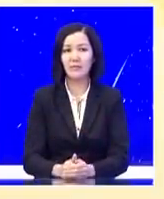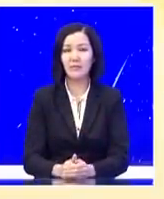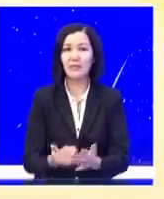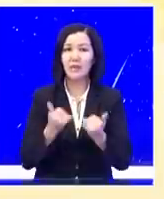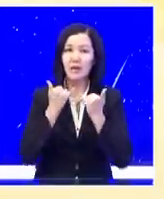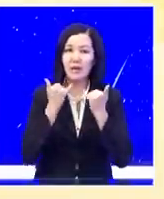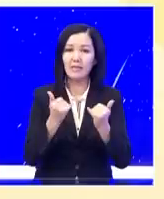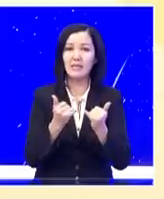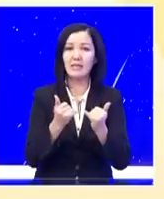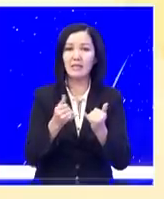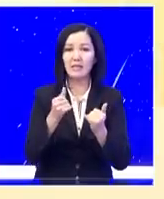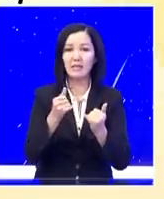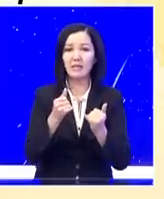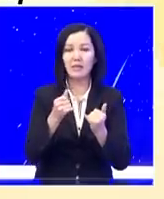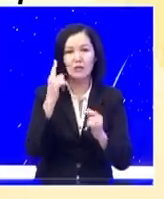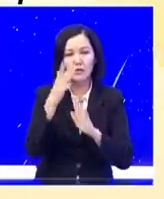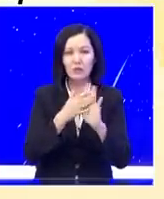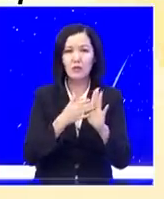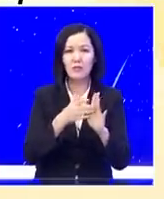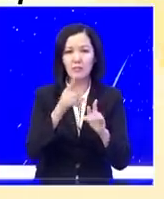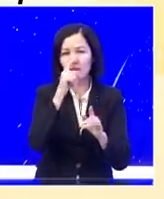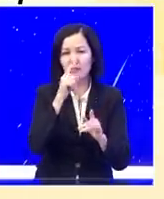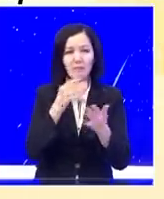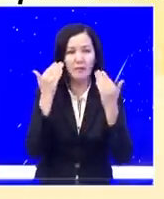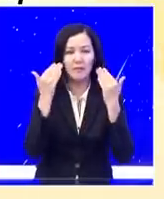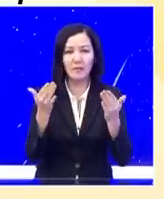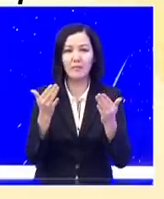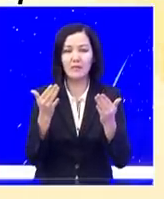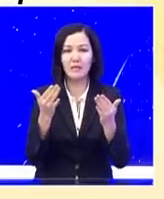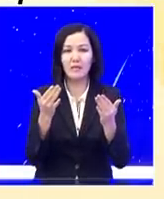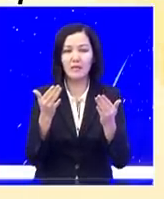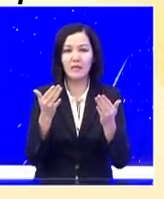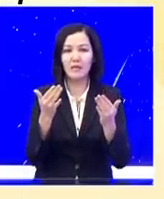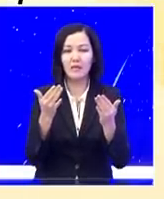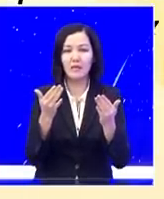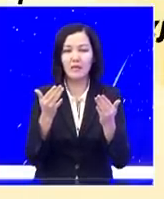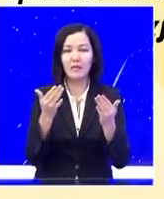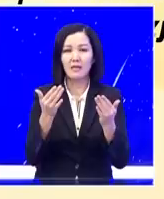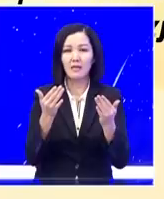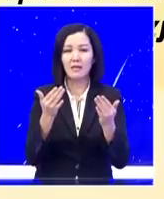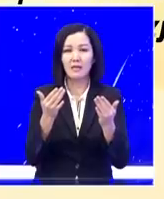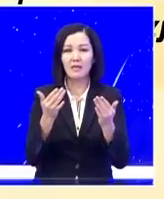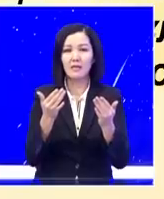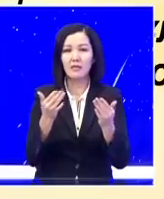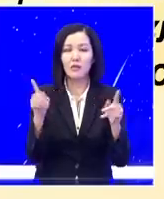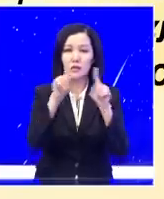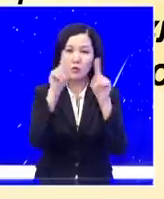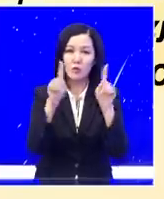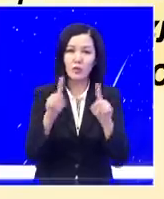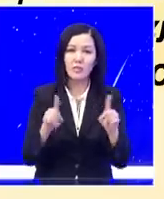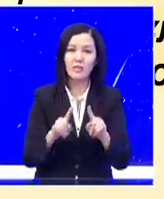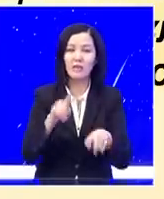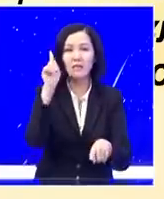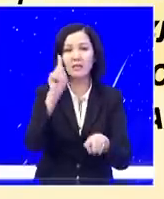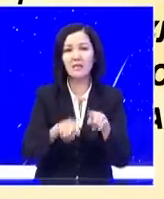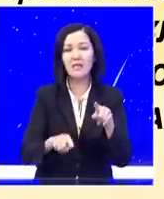Қадіріне жет алдық па жеттік пе, қабырғасын сүйіп демеп өттік пе. Аққан жұлдыз жолақ